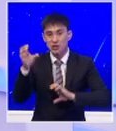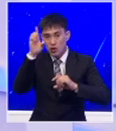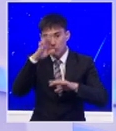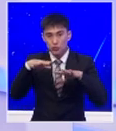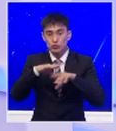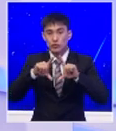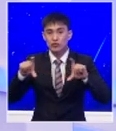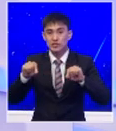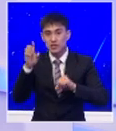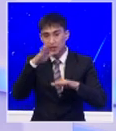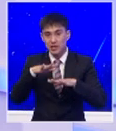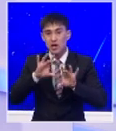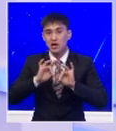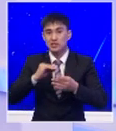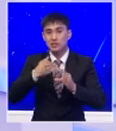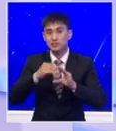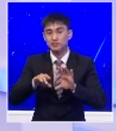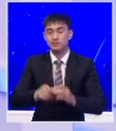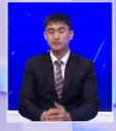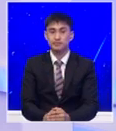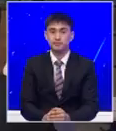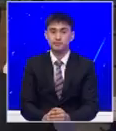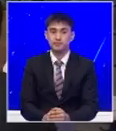страны. Подробнее в нашем следующем сюжете.